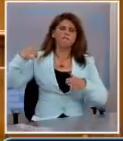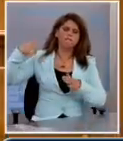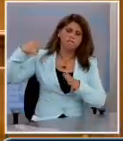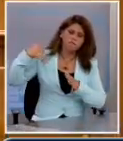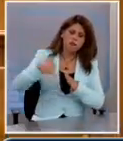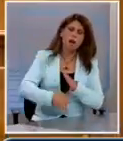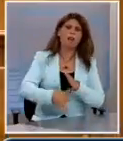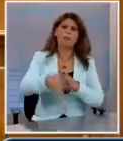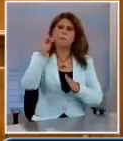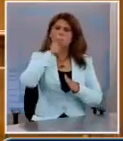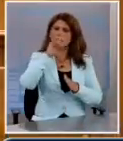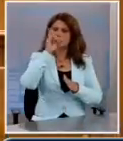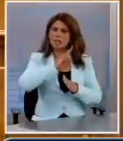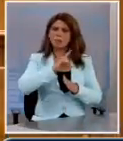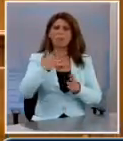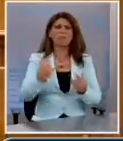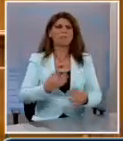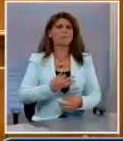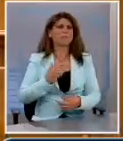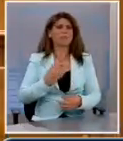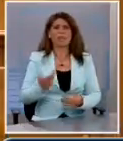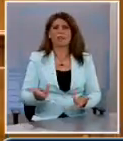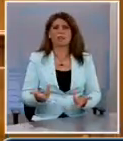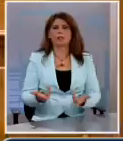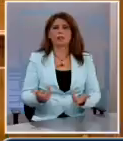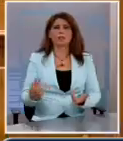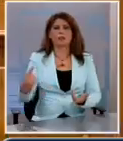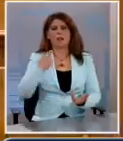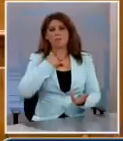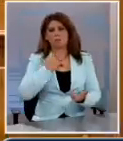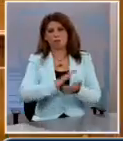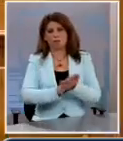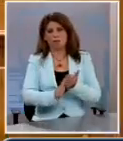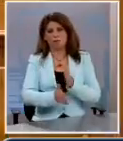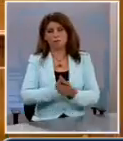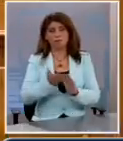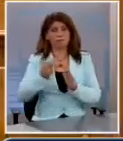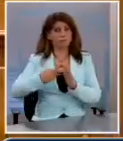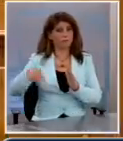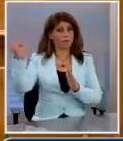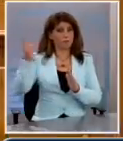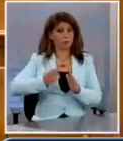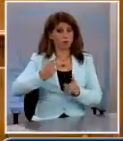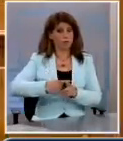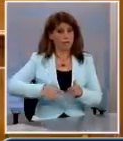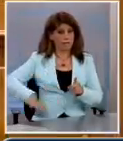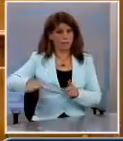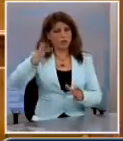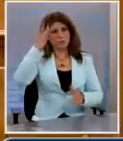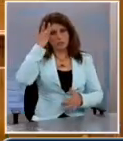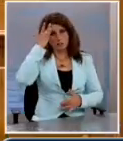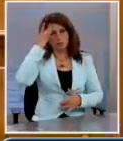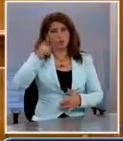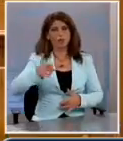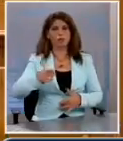στην αλληποληψία, στην τραγική αποτυχία. Η συντριπτική πλειοψηφία των Ελλήνων έχει συνειδητοποιήσει ότι